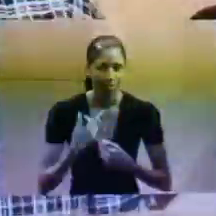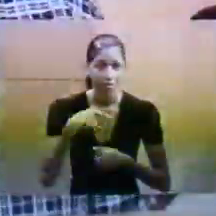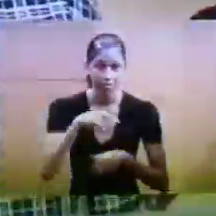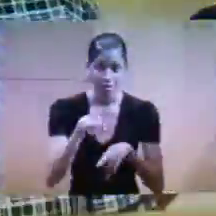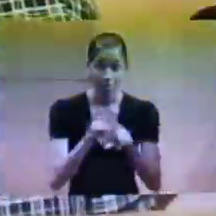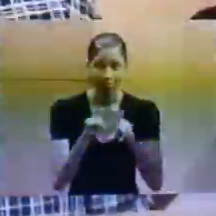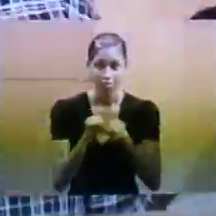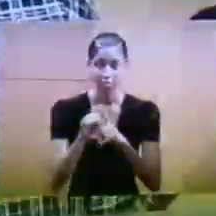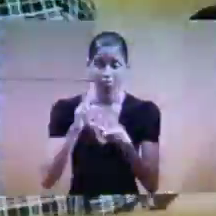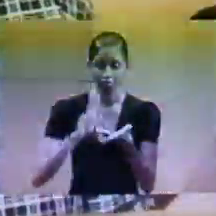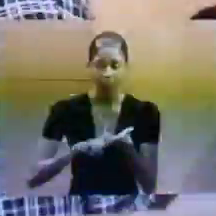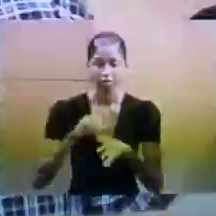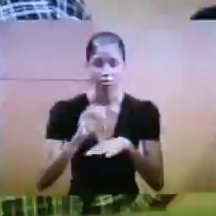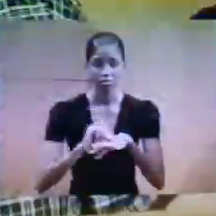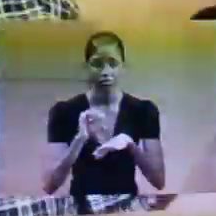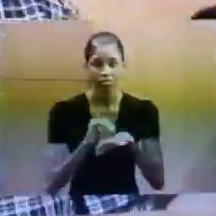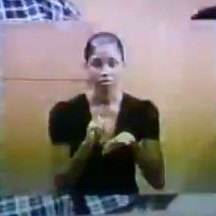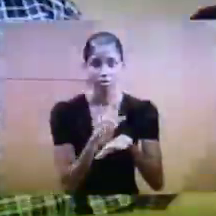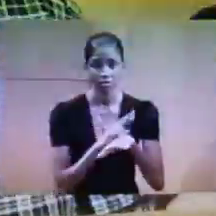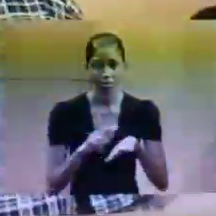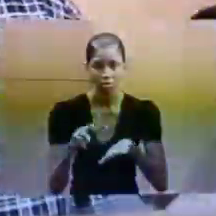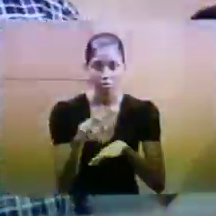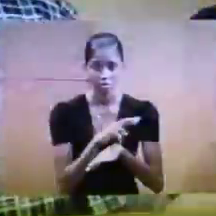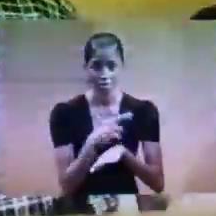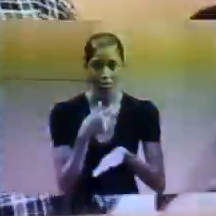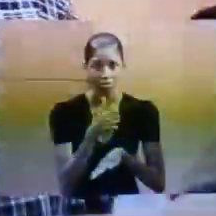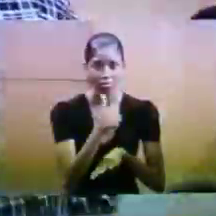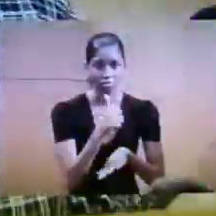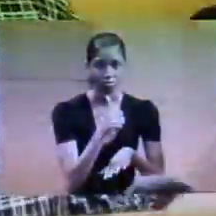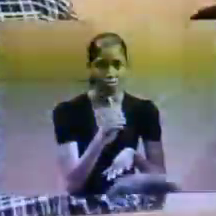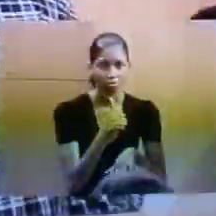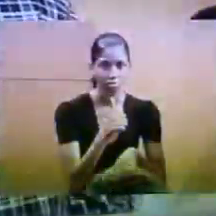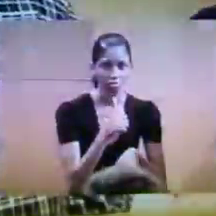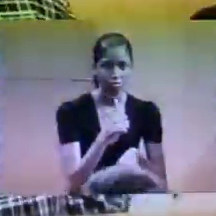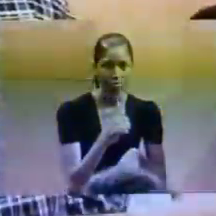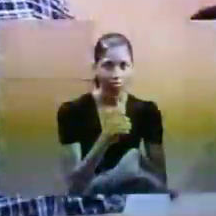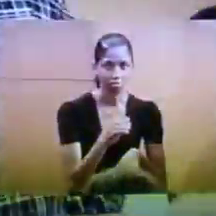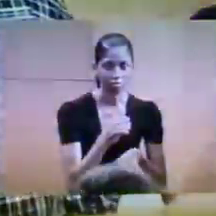vrai que le conseil régional lui-même a introduit une plainte, je suis bien informé.